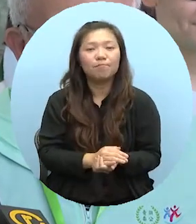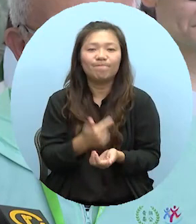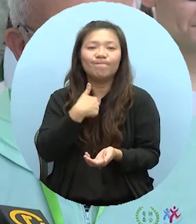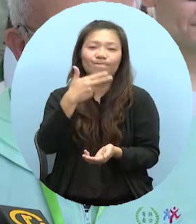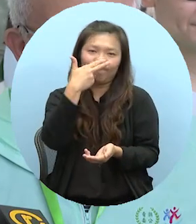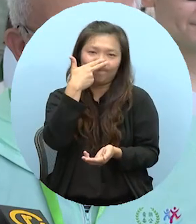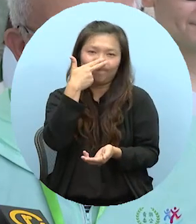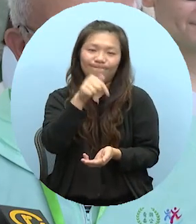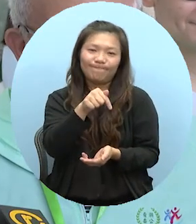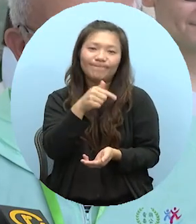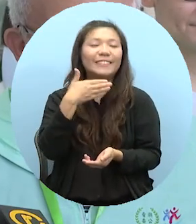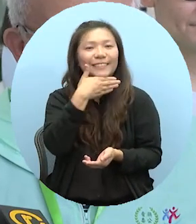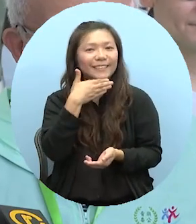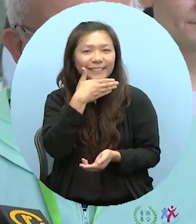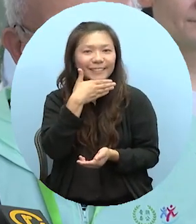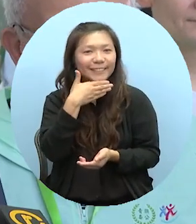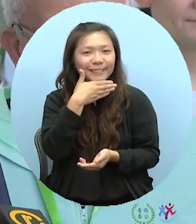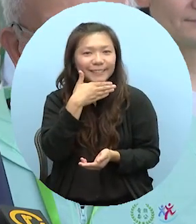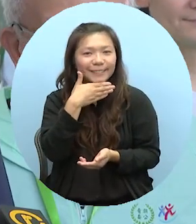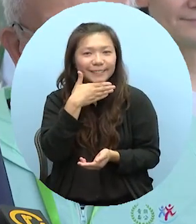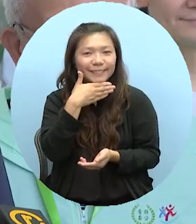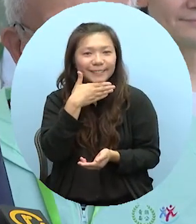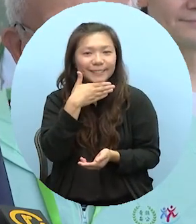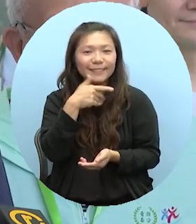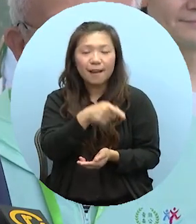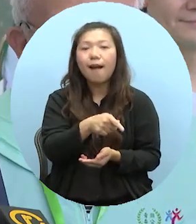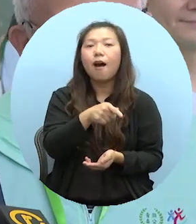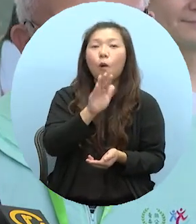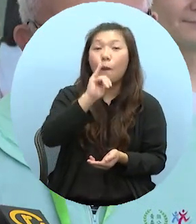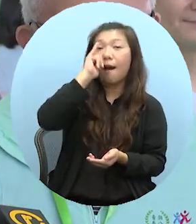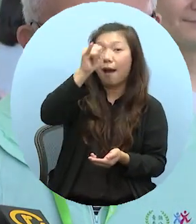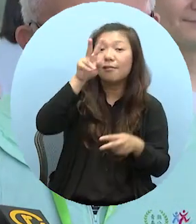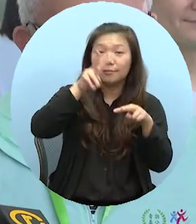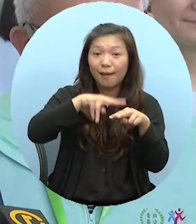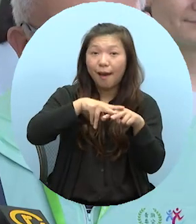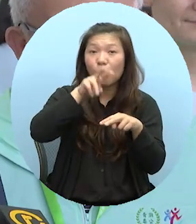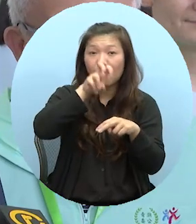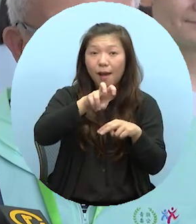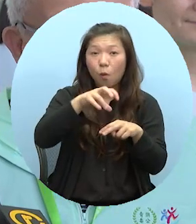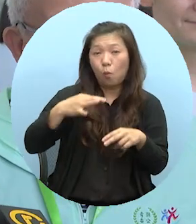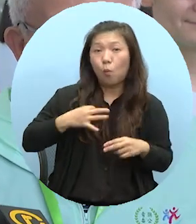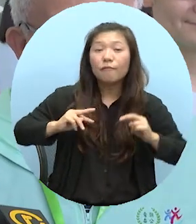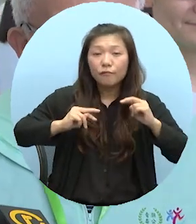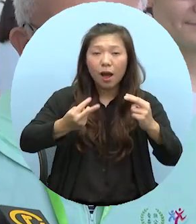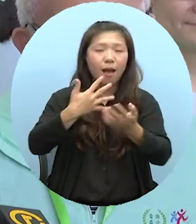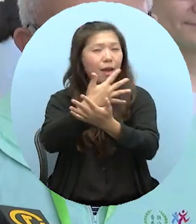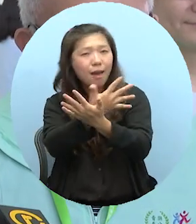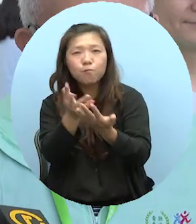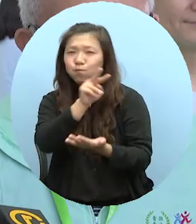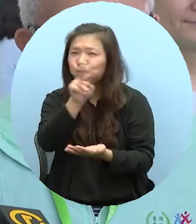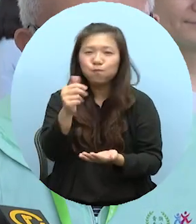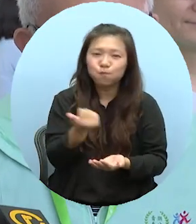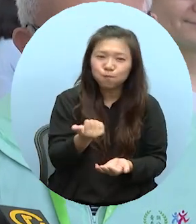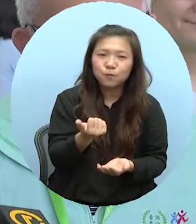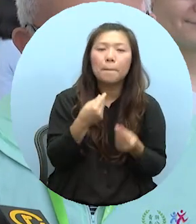咧，對於呢啲年青人嚟講，佢能夠去內地睇到國家嘅發展啦，睇到各個方面嘅嘢咧，